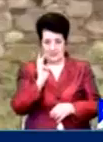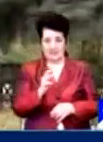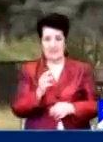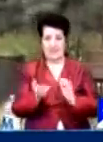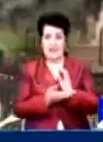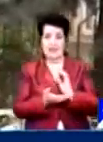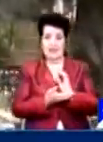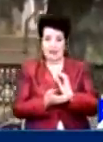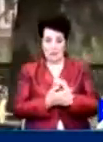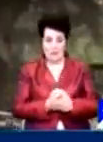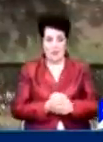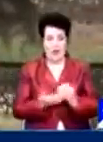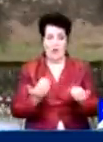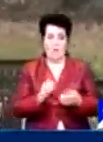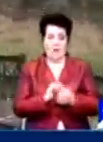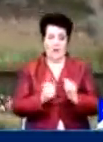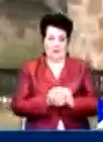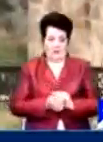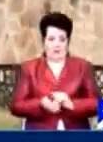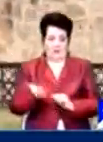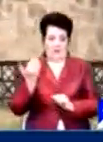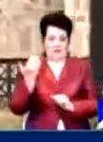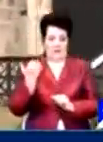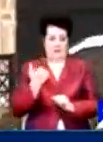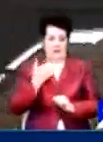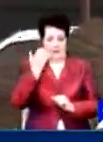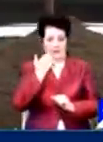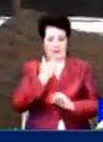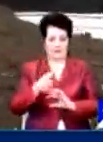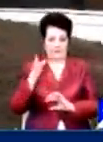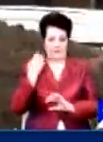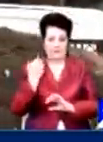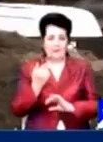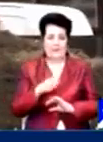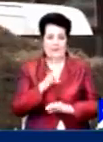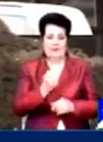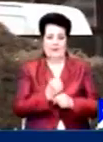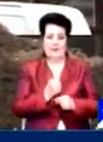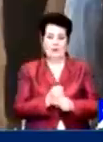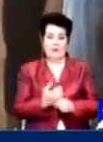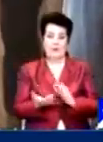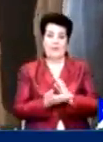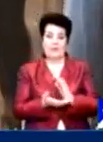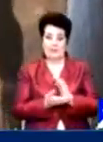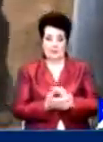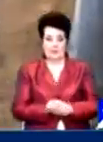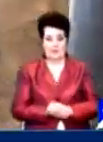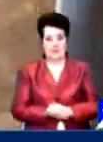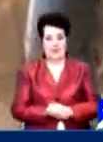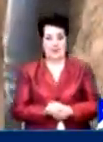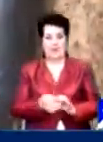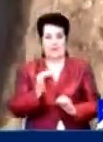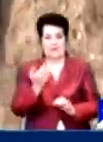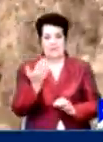lemn. Acum avem o cetate din piatră, dar anterior, în epoca medievală, a fost o cetate din lemn. Am descoperit până când un femur de om,